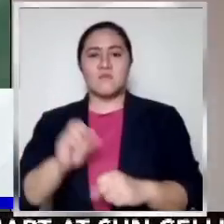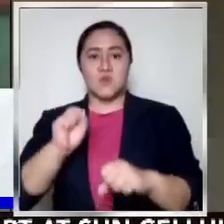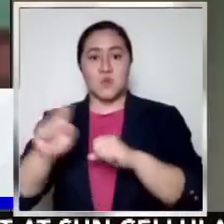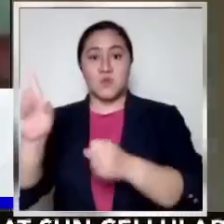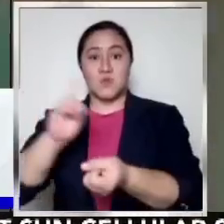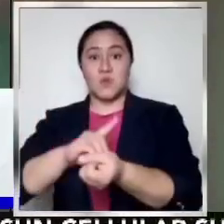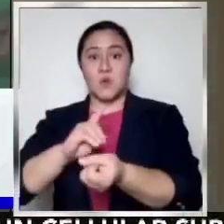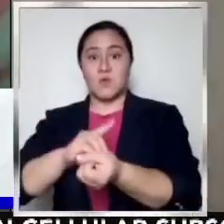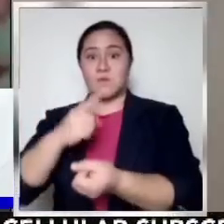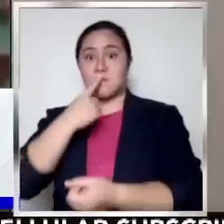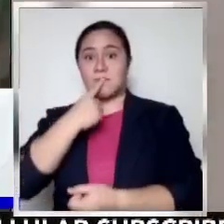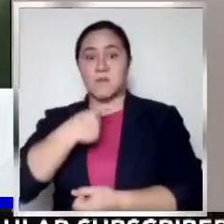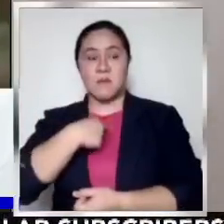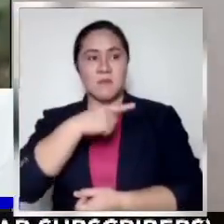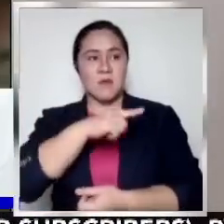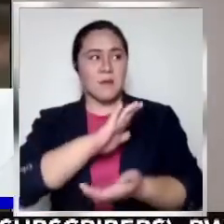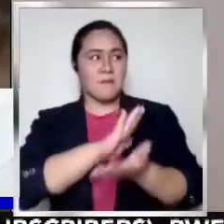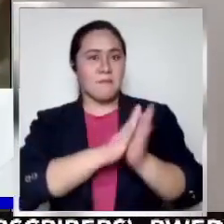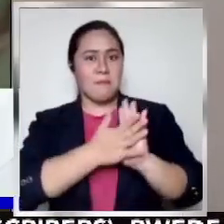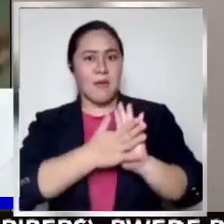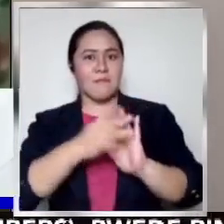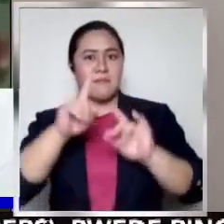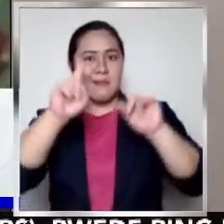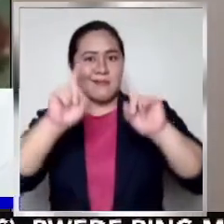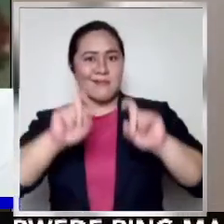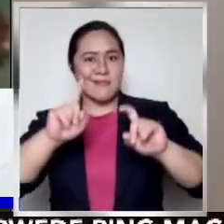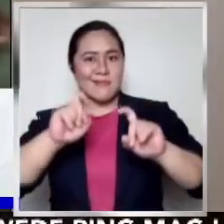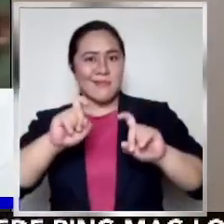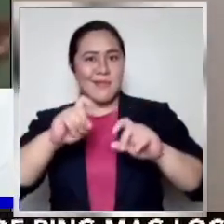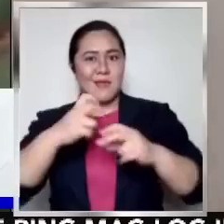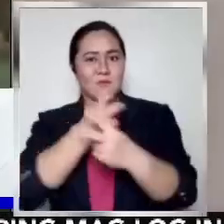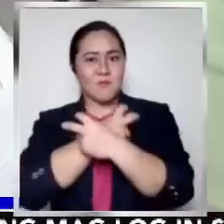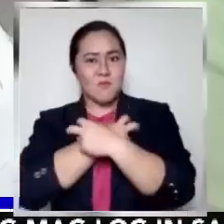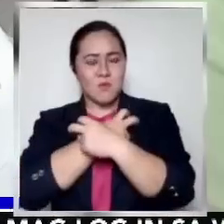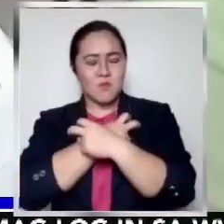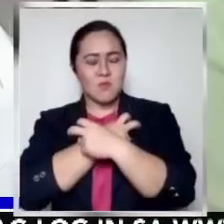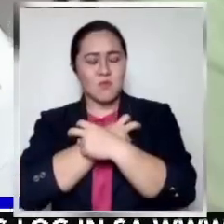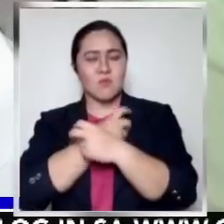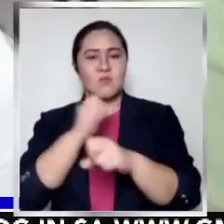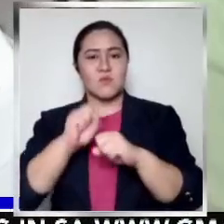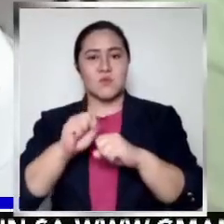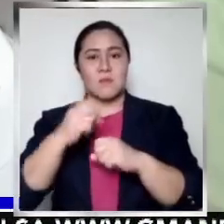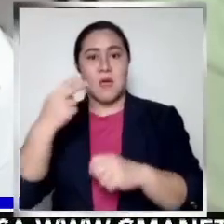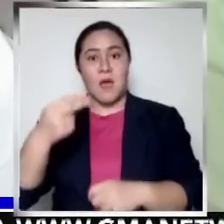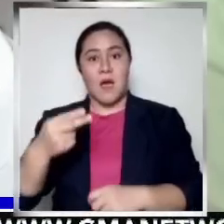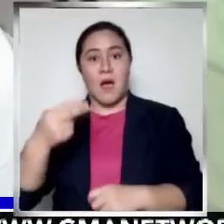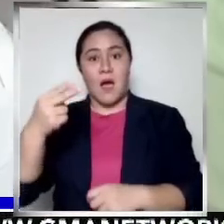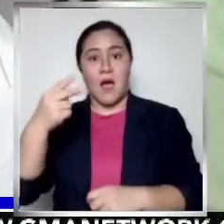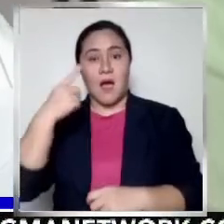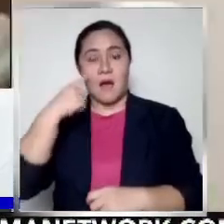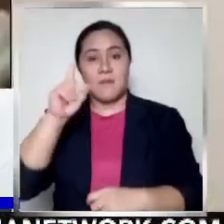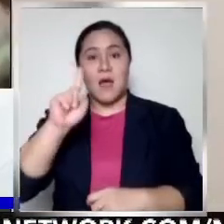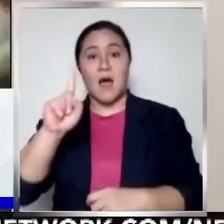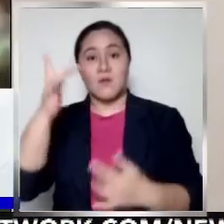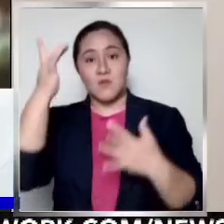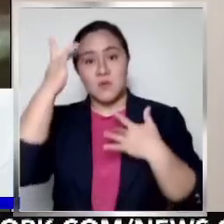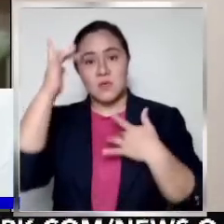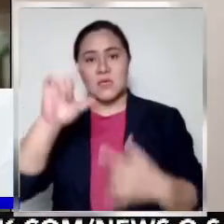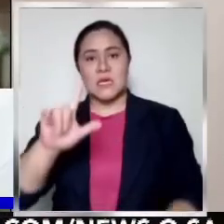marrow biopsy na po. Tapos parang 90% or malaking percentage na po na leukemia nga po yung sakit ko.